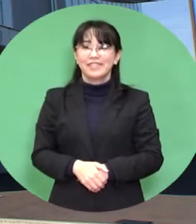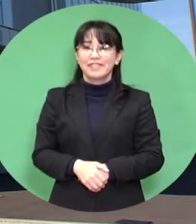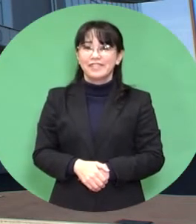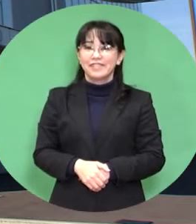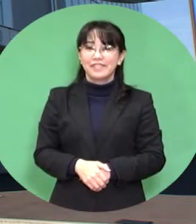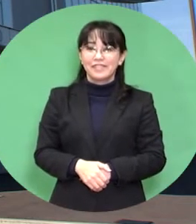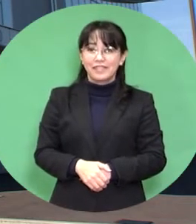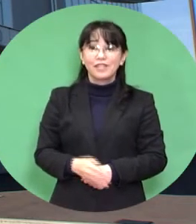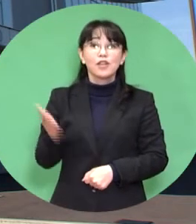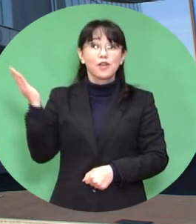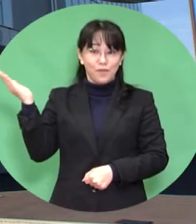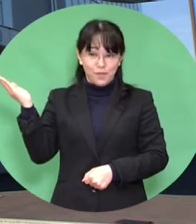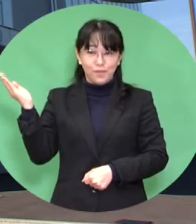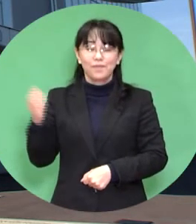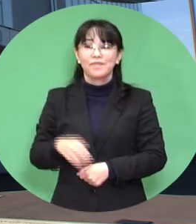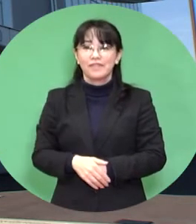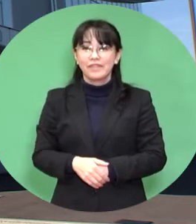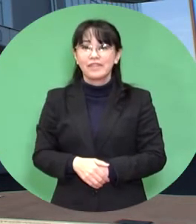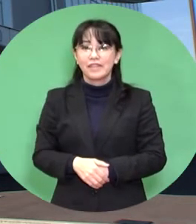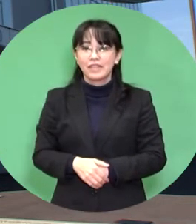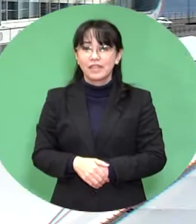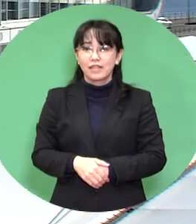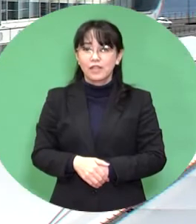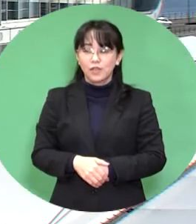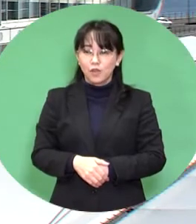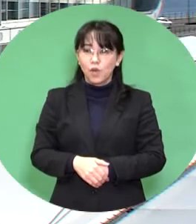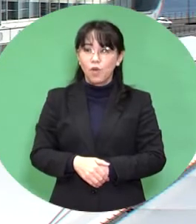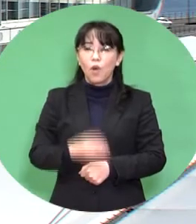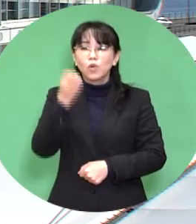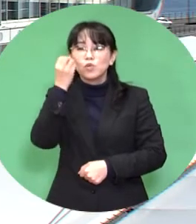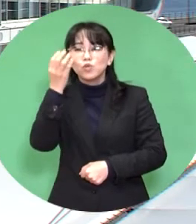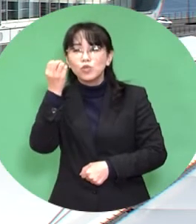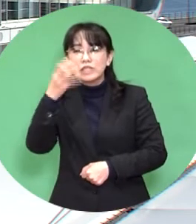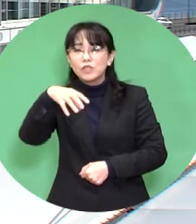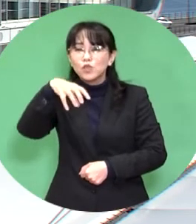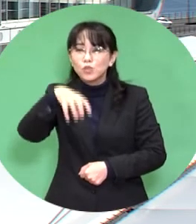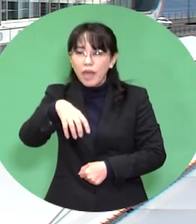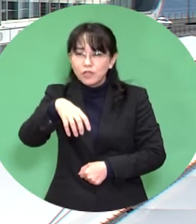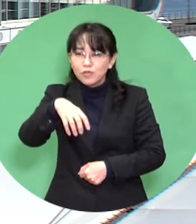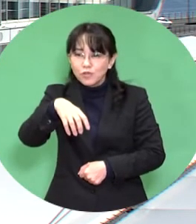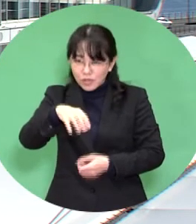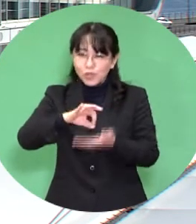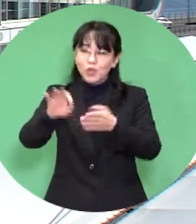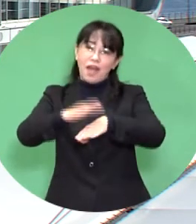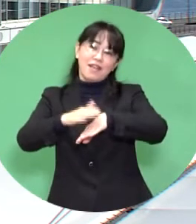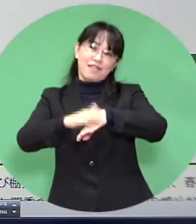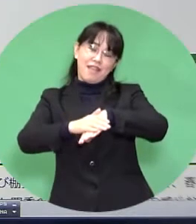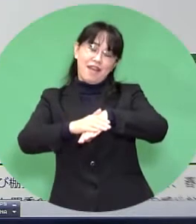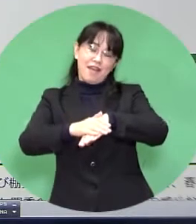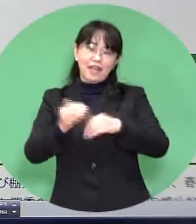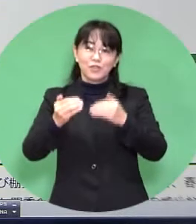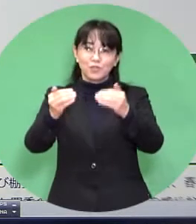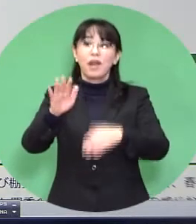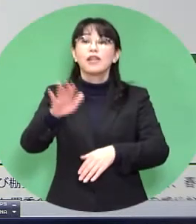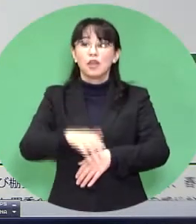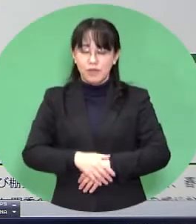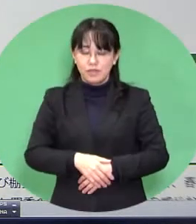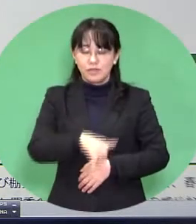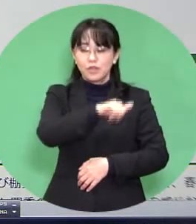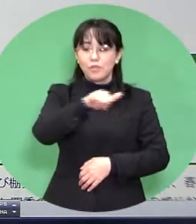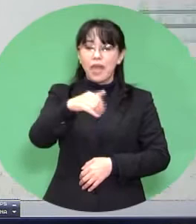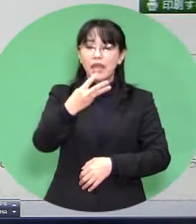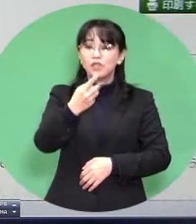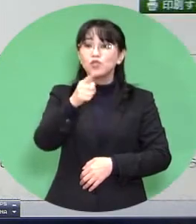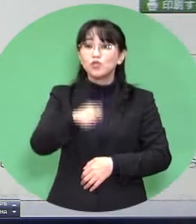この鳥羽マリンターミナル、ユニークベニューとしての活用が進められています。ベニュー